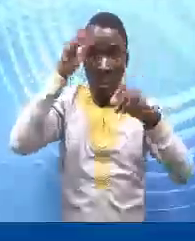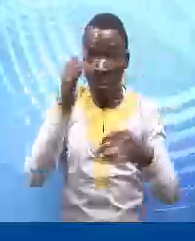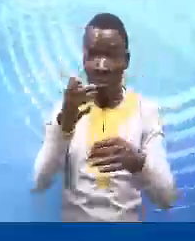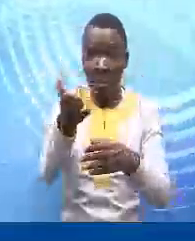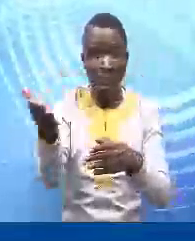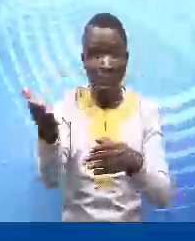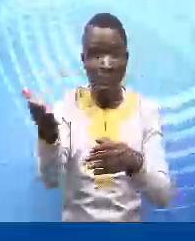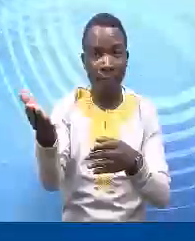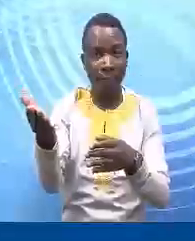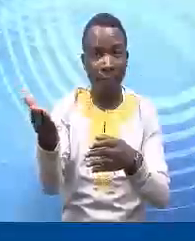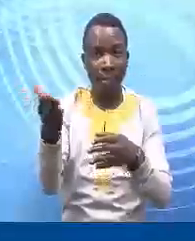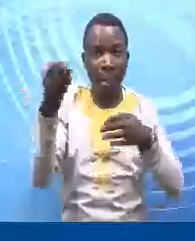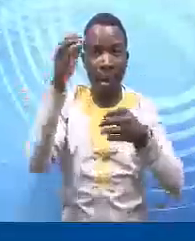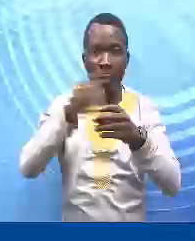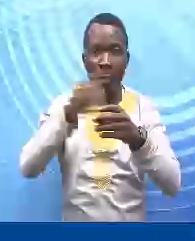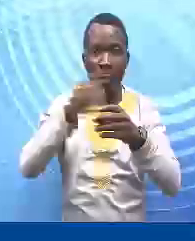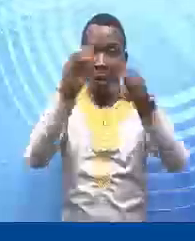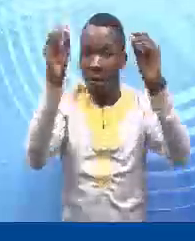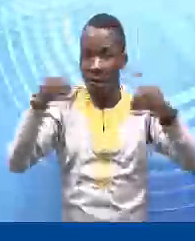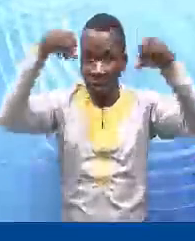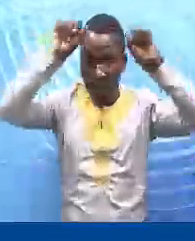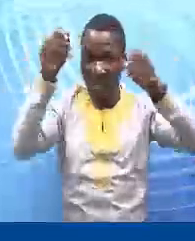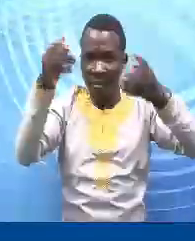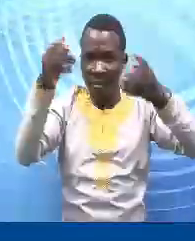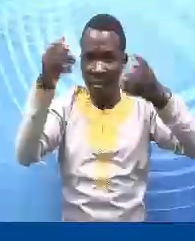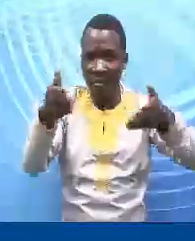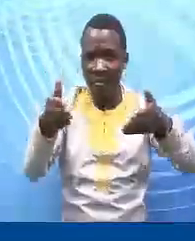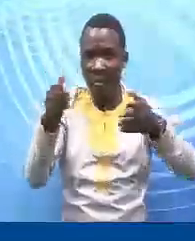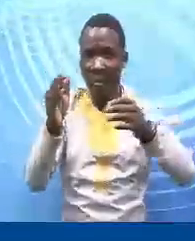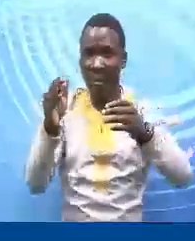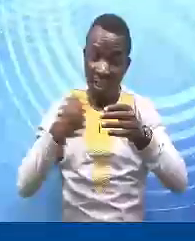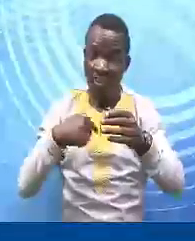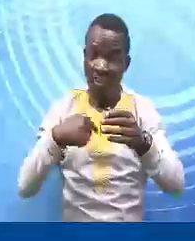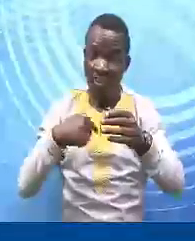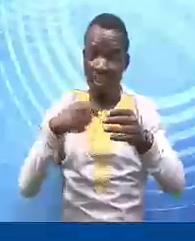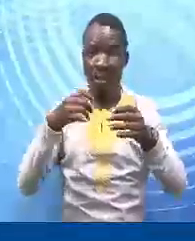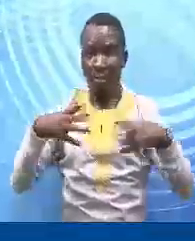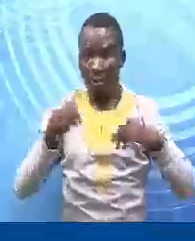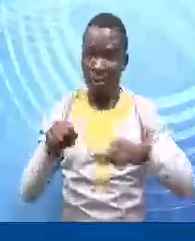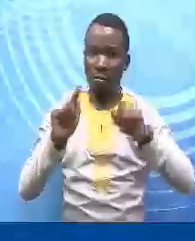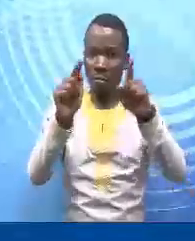impazi muri perezidansi hariya si impazi se nzajyayo kabisa